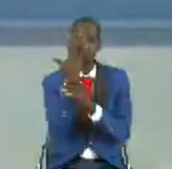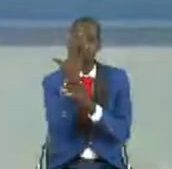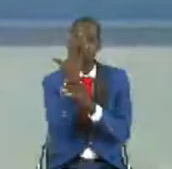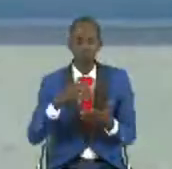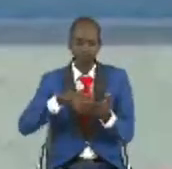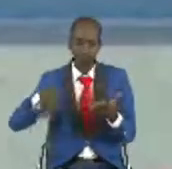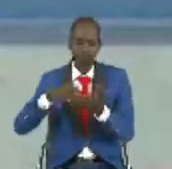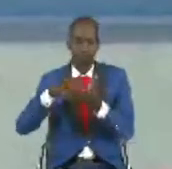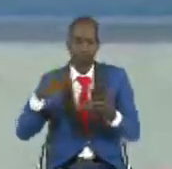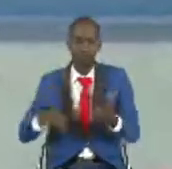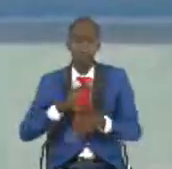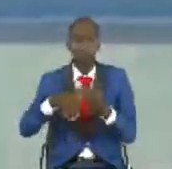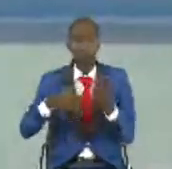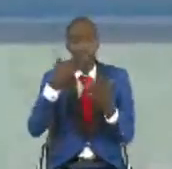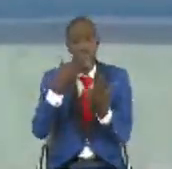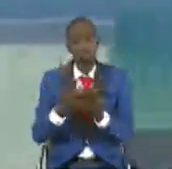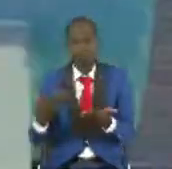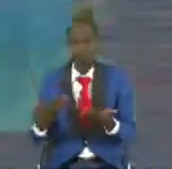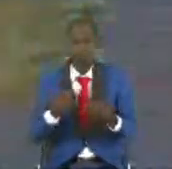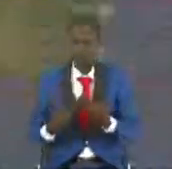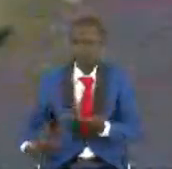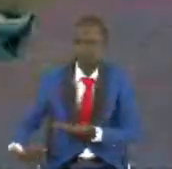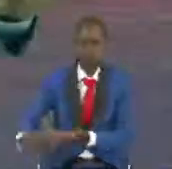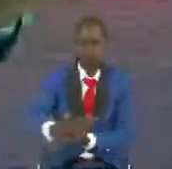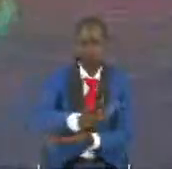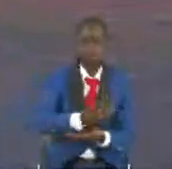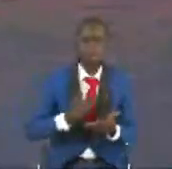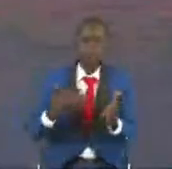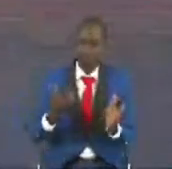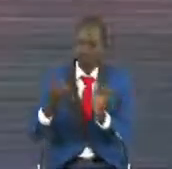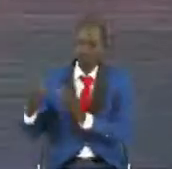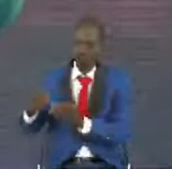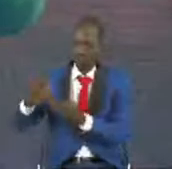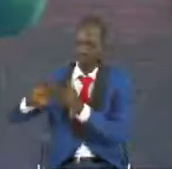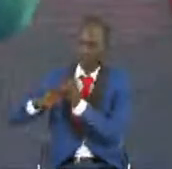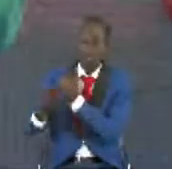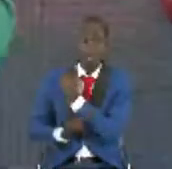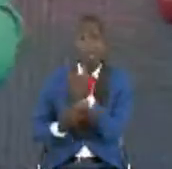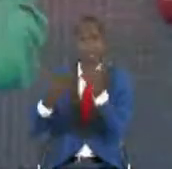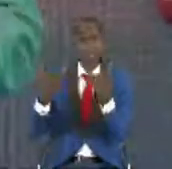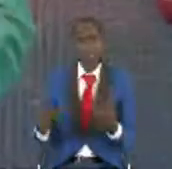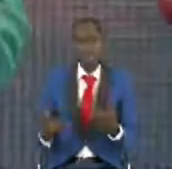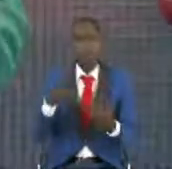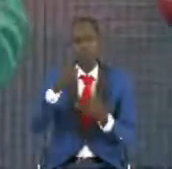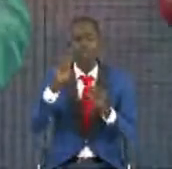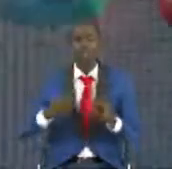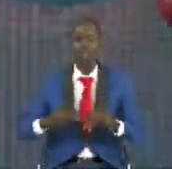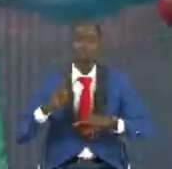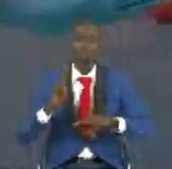les herbes sont sarclées, tout ce que tu devais faire, les fruits sont récoltés, tu mets ça au panier, tu peux